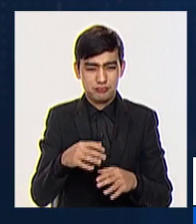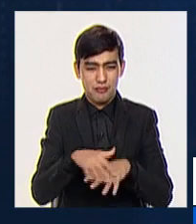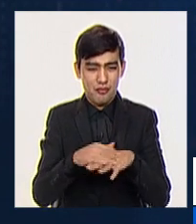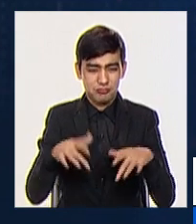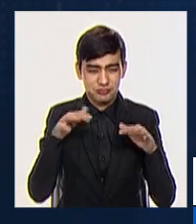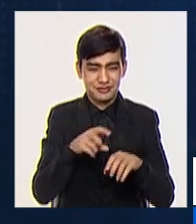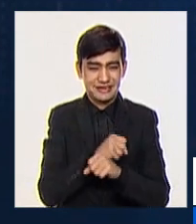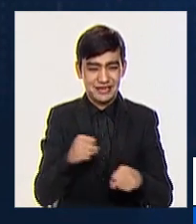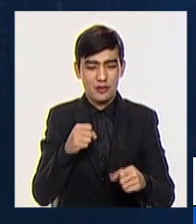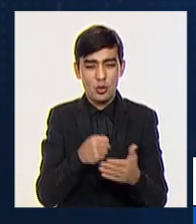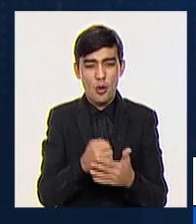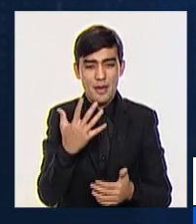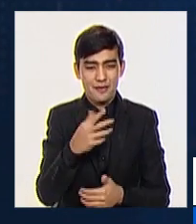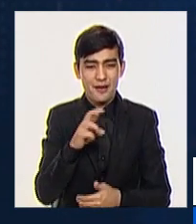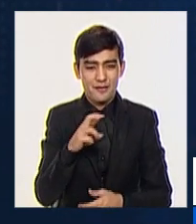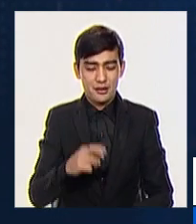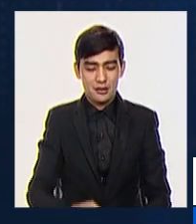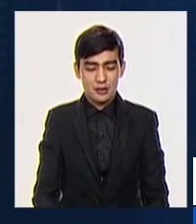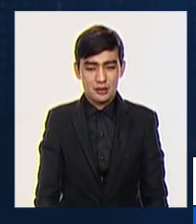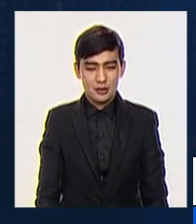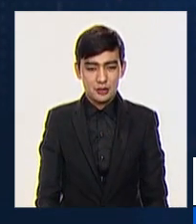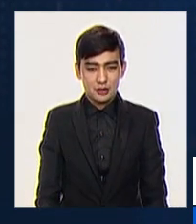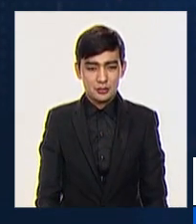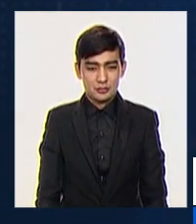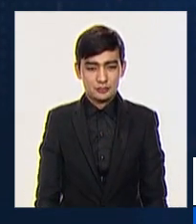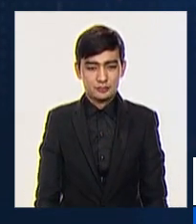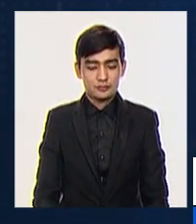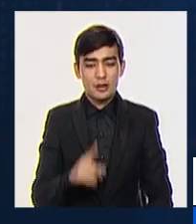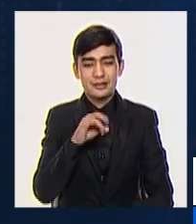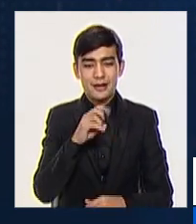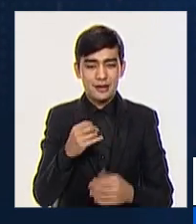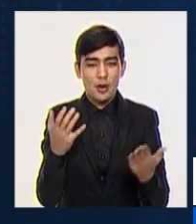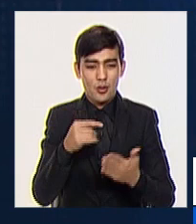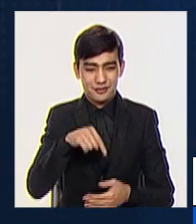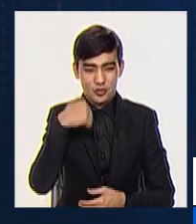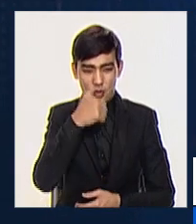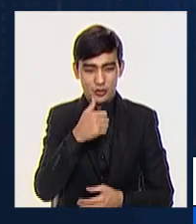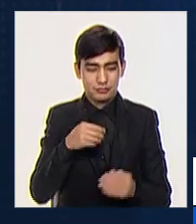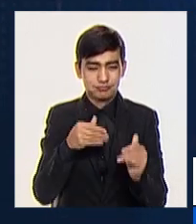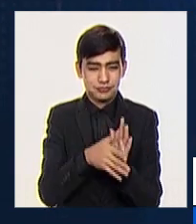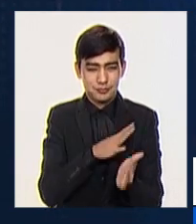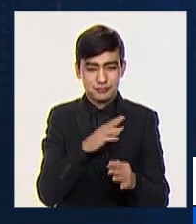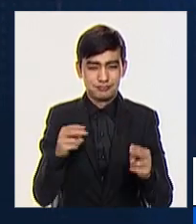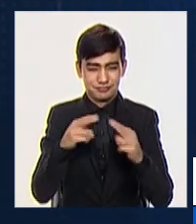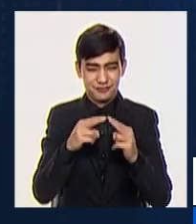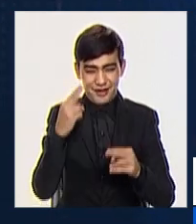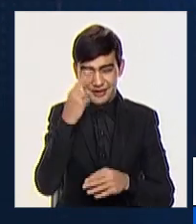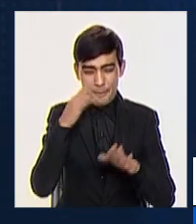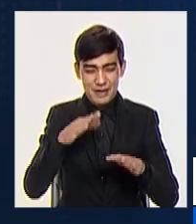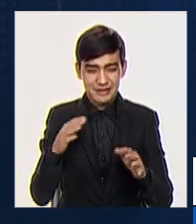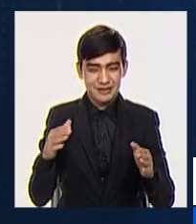новогодних мероприятий до 5 января. Зарина, а какие в этом году траты на украшение столицы?